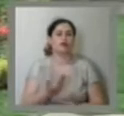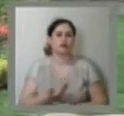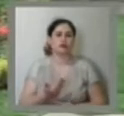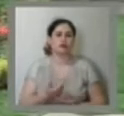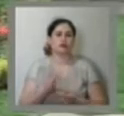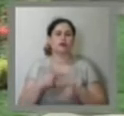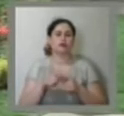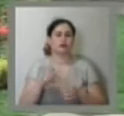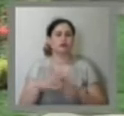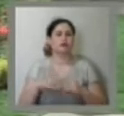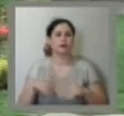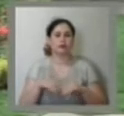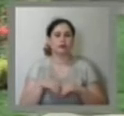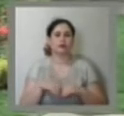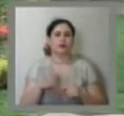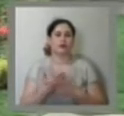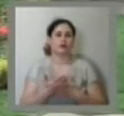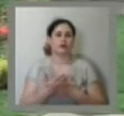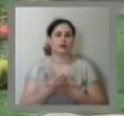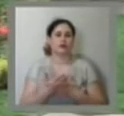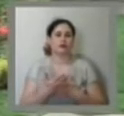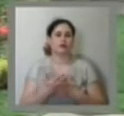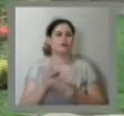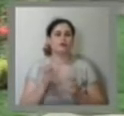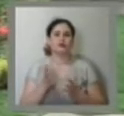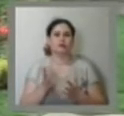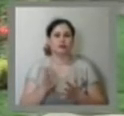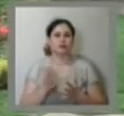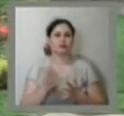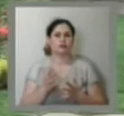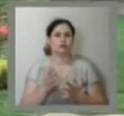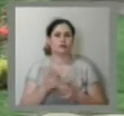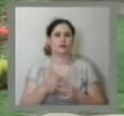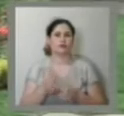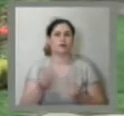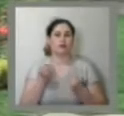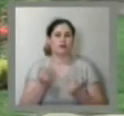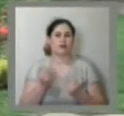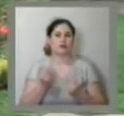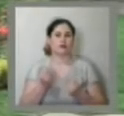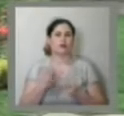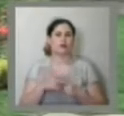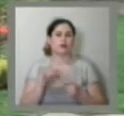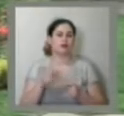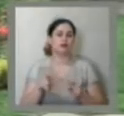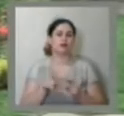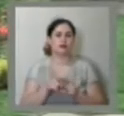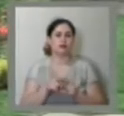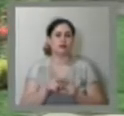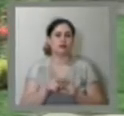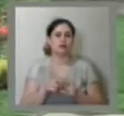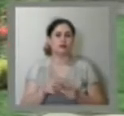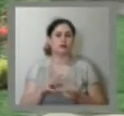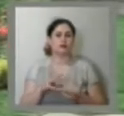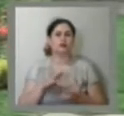шлюбі є не тільки міцним, але й таким сплеченим,